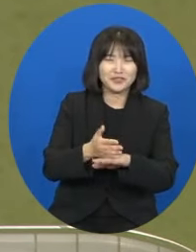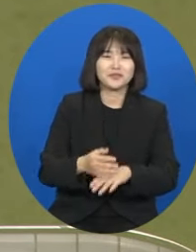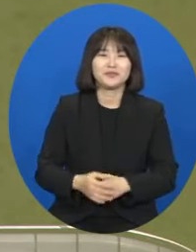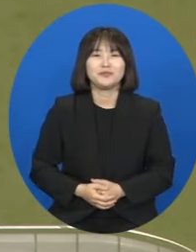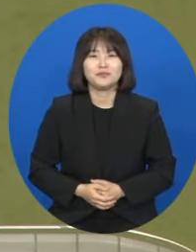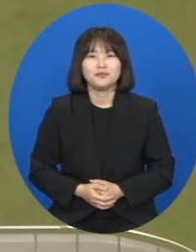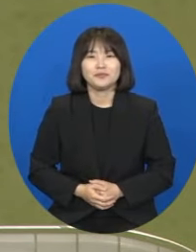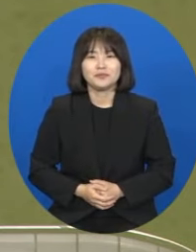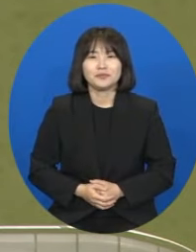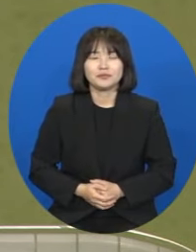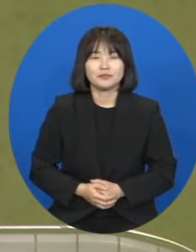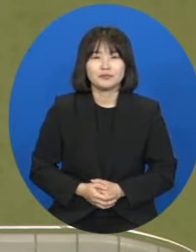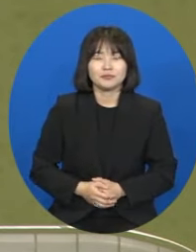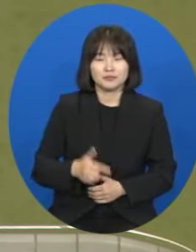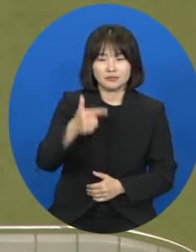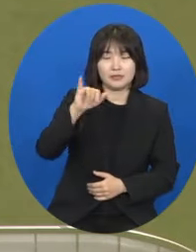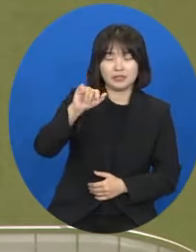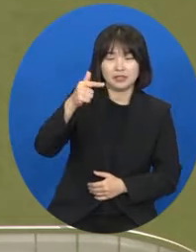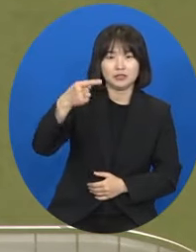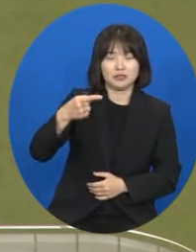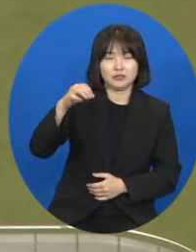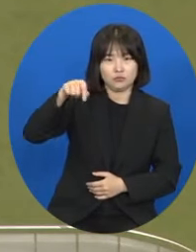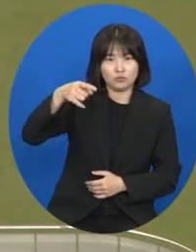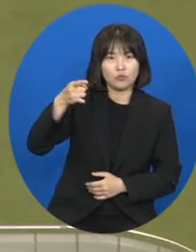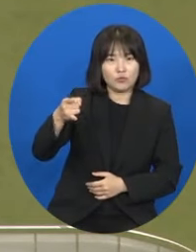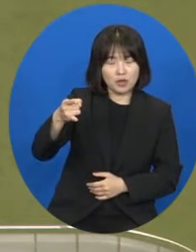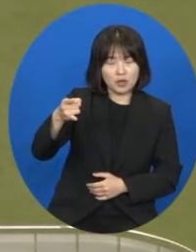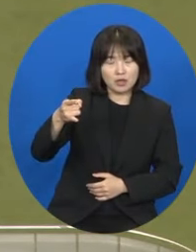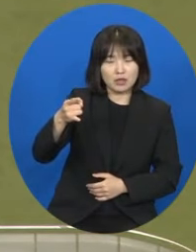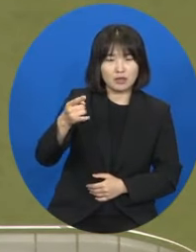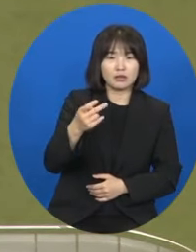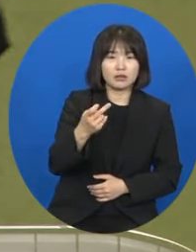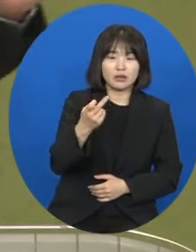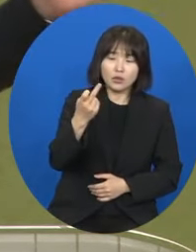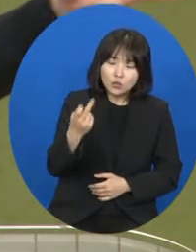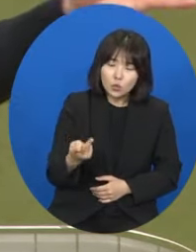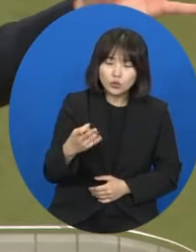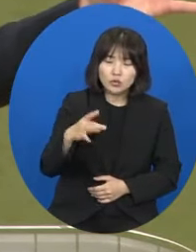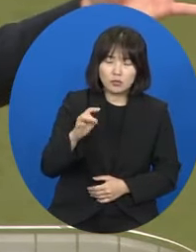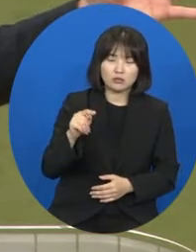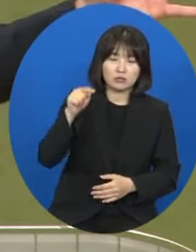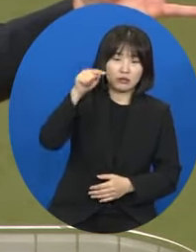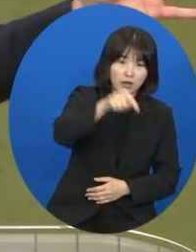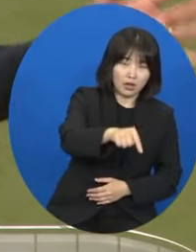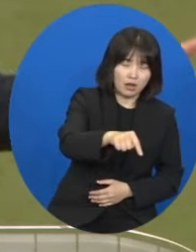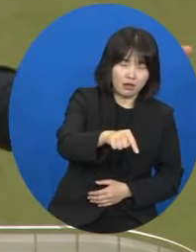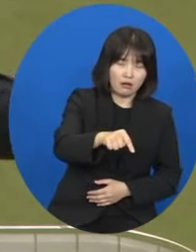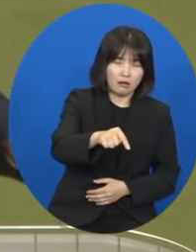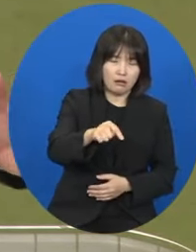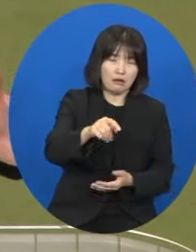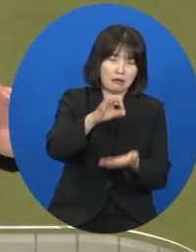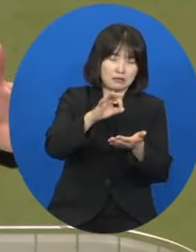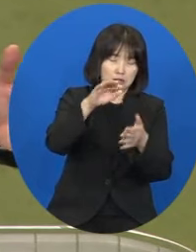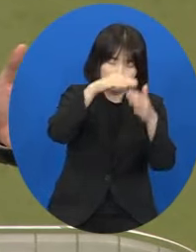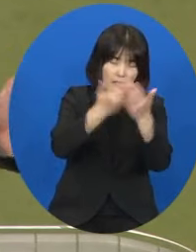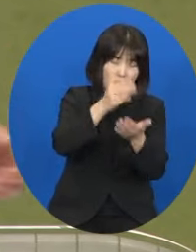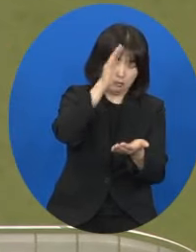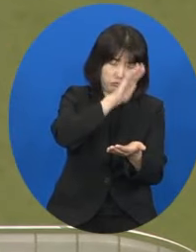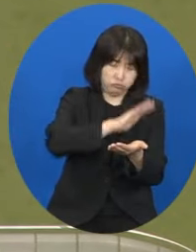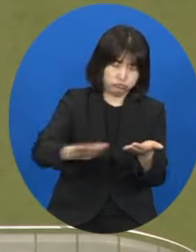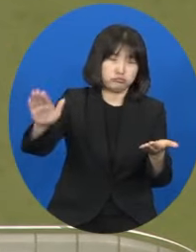바랍니다. 니느웨의 동생이 먼저 갔어요. 거기서 재산을 다 탕진합니다. 완전 거지가